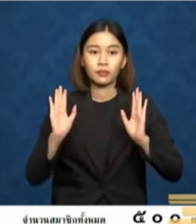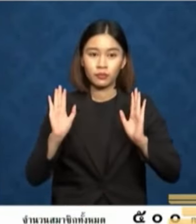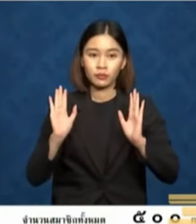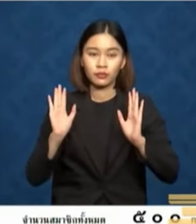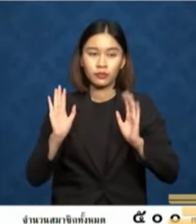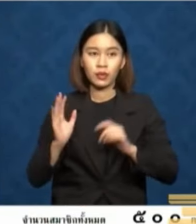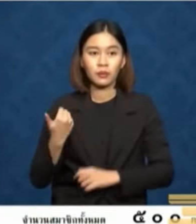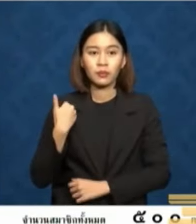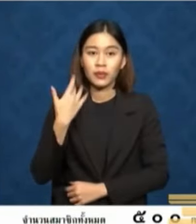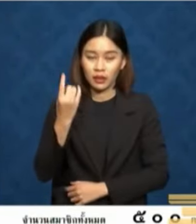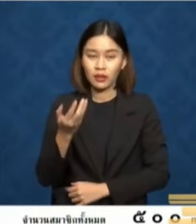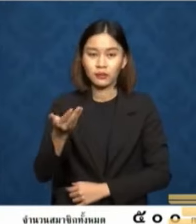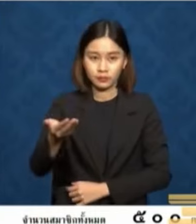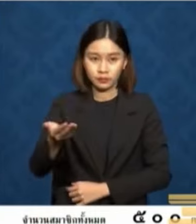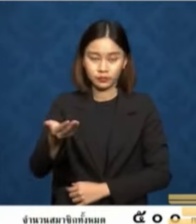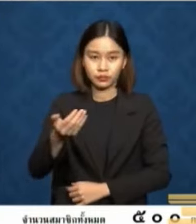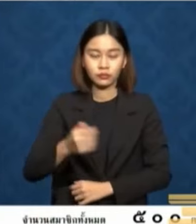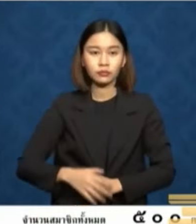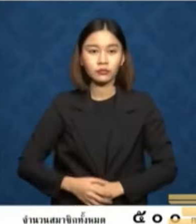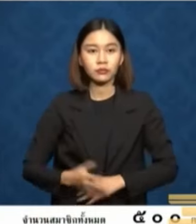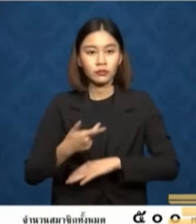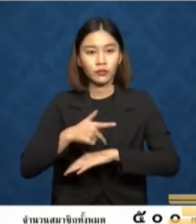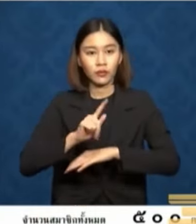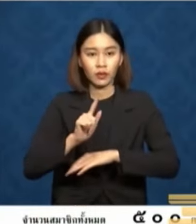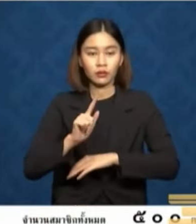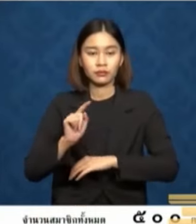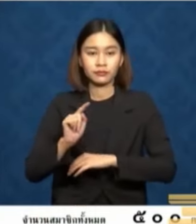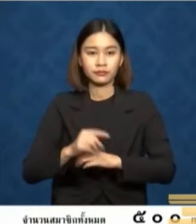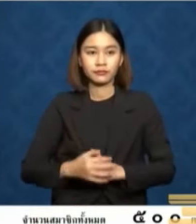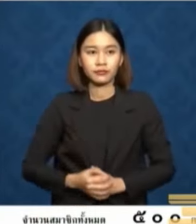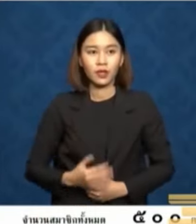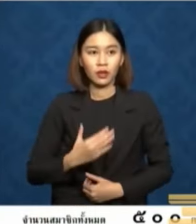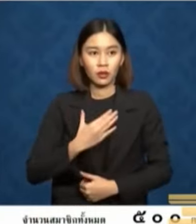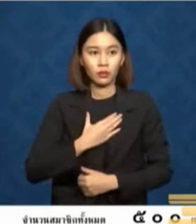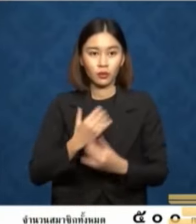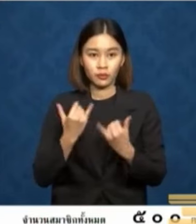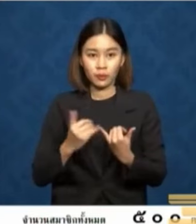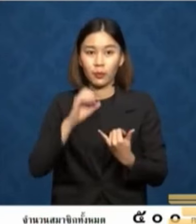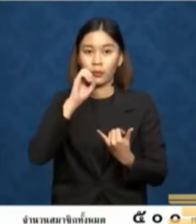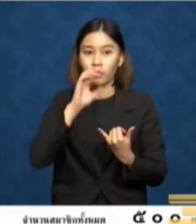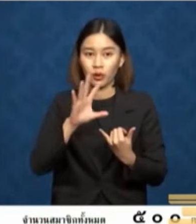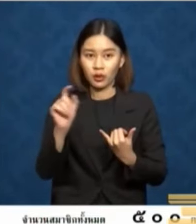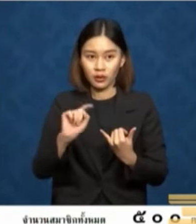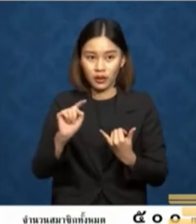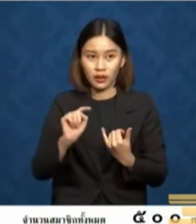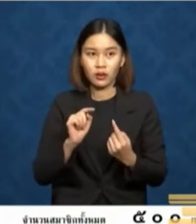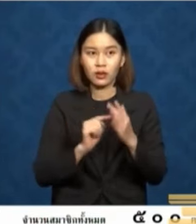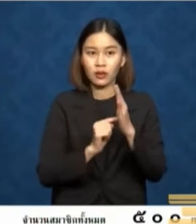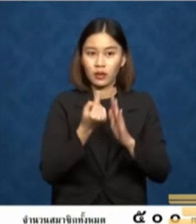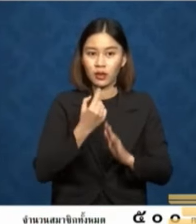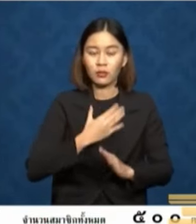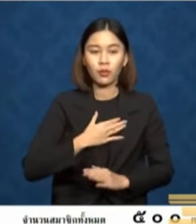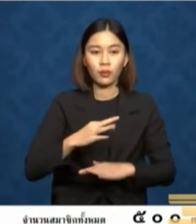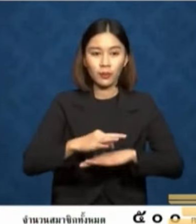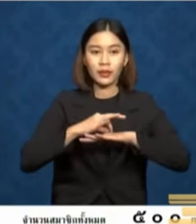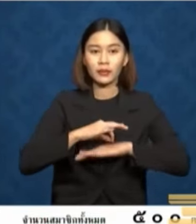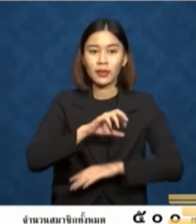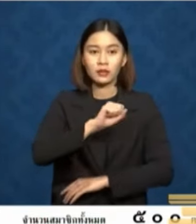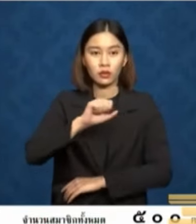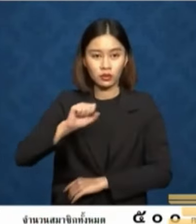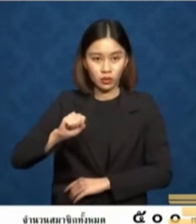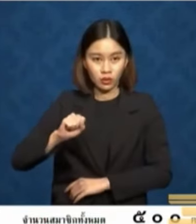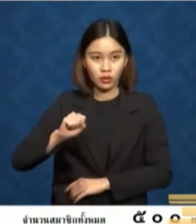ครับท่านมีเรื่องอะไรเชิญท่านประธานที่เคารพครับผมกำลังจะบอกว่าตั้งแต่ผมเป็นผู้แทนราษฎร